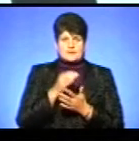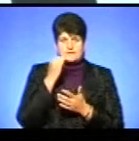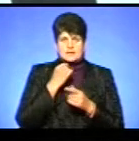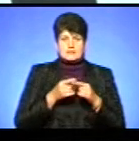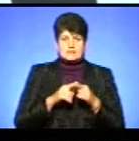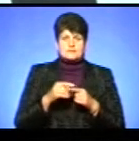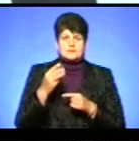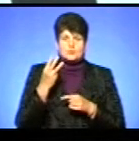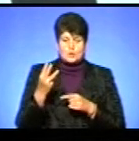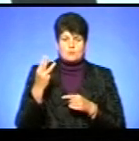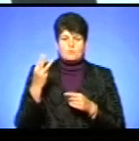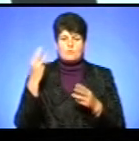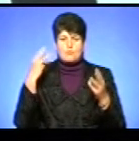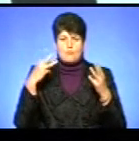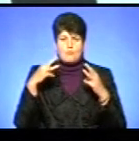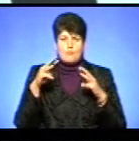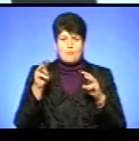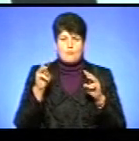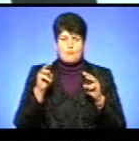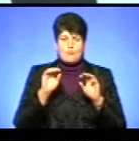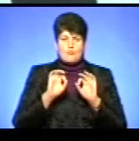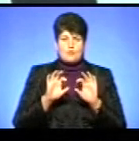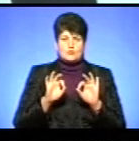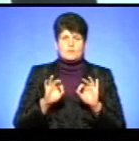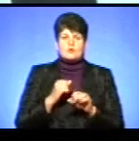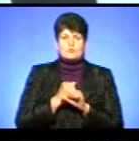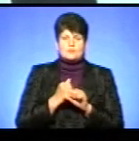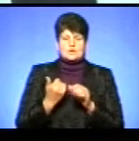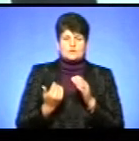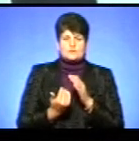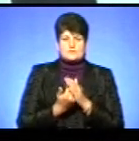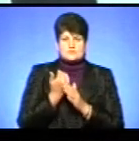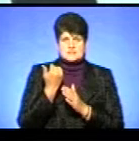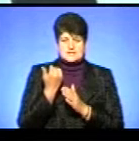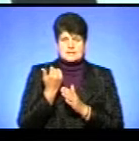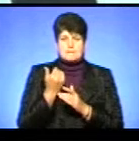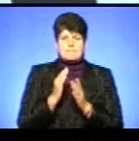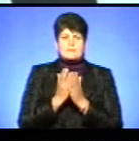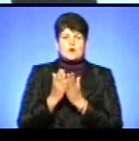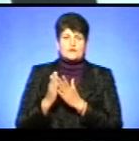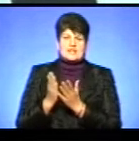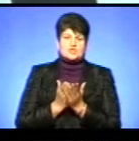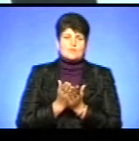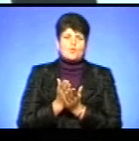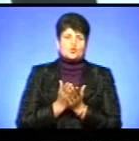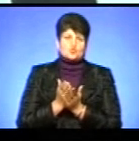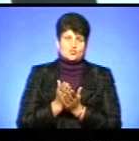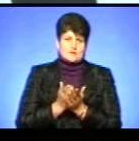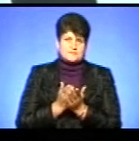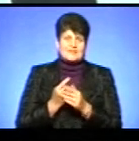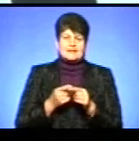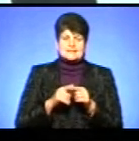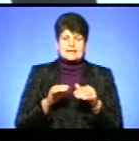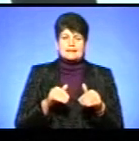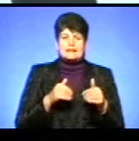3 модулям ми впроваджуємо інноваційні бібліотечні послуги. Це